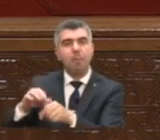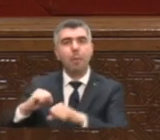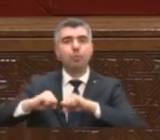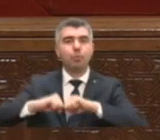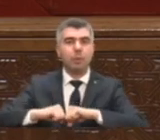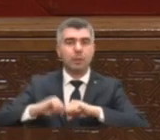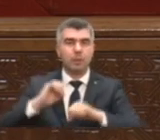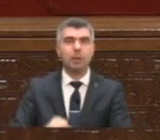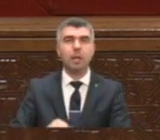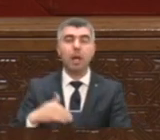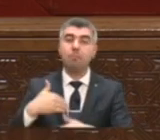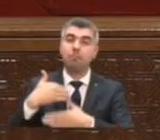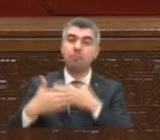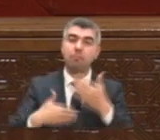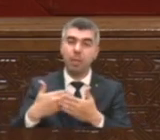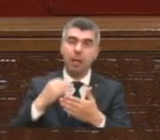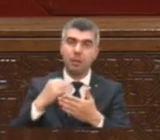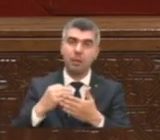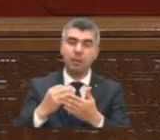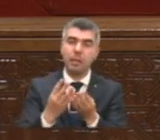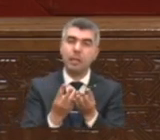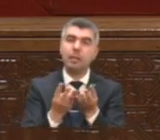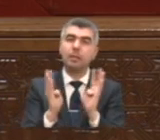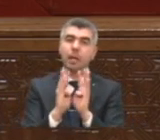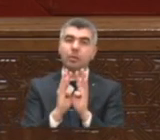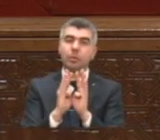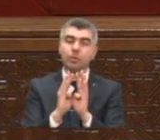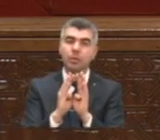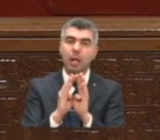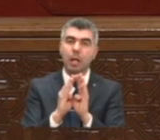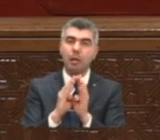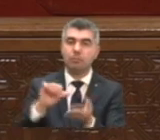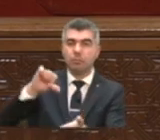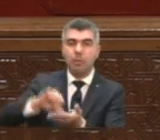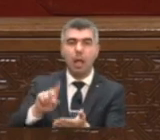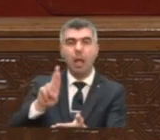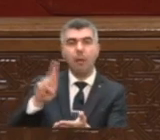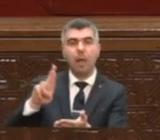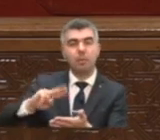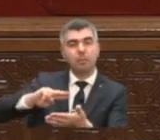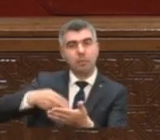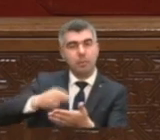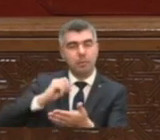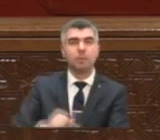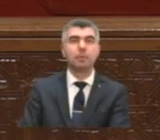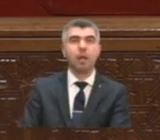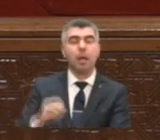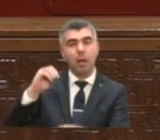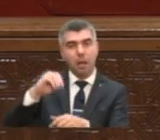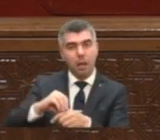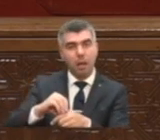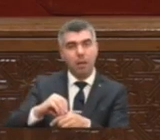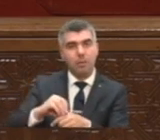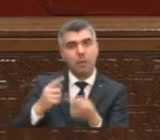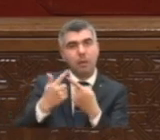تطلع لا كوميسيون ناسيونال المركزيه اللي تدير التحكيم فيها، تتعاود تهبط